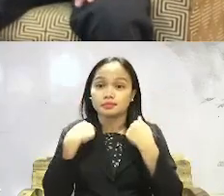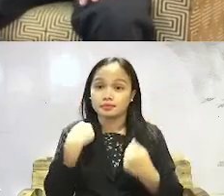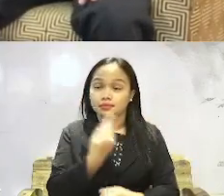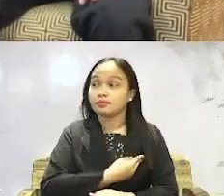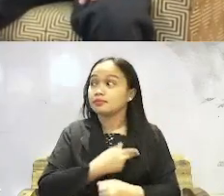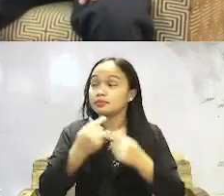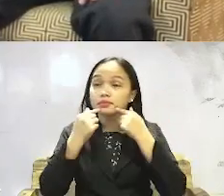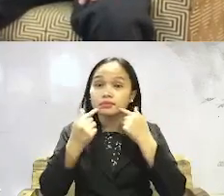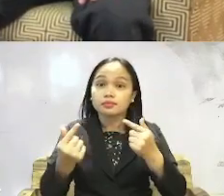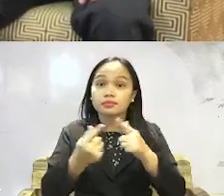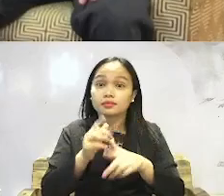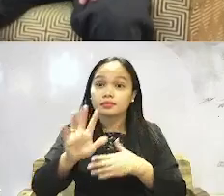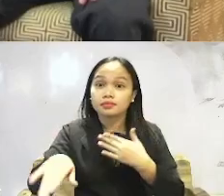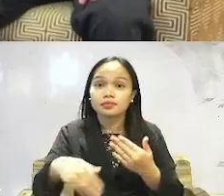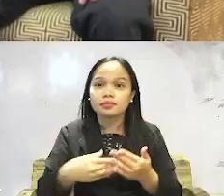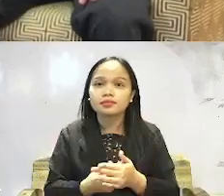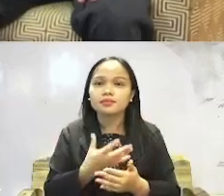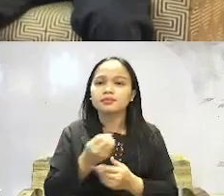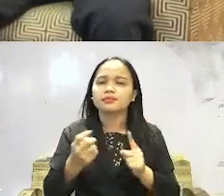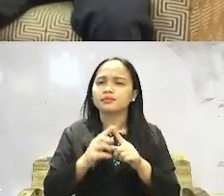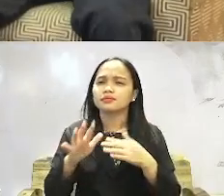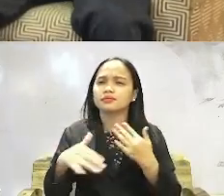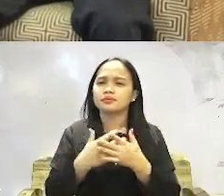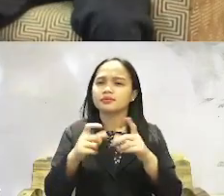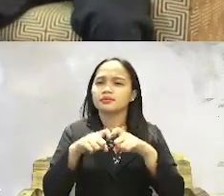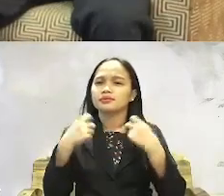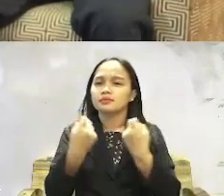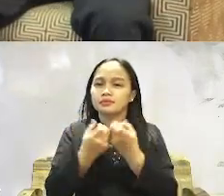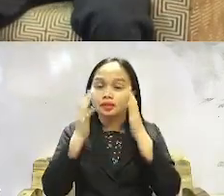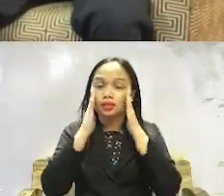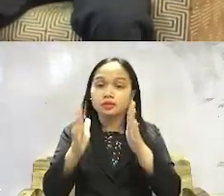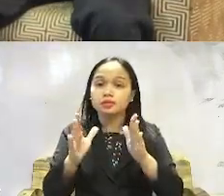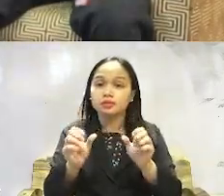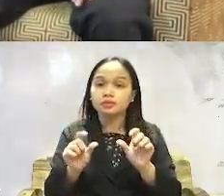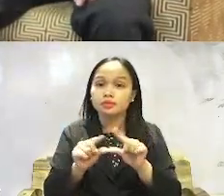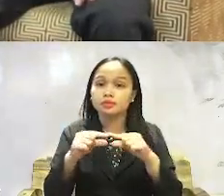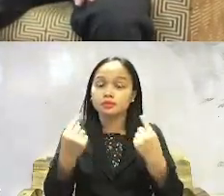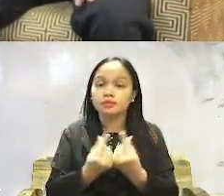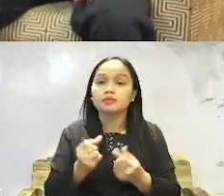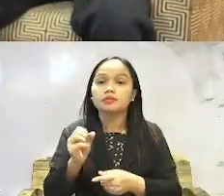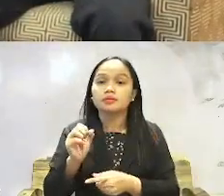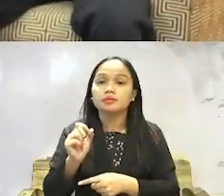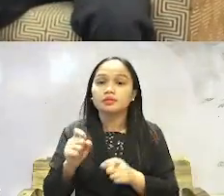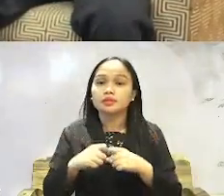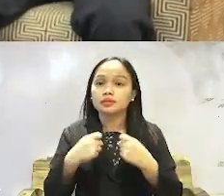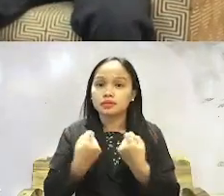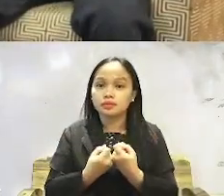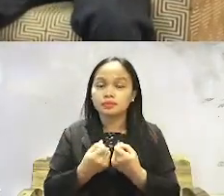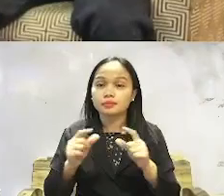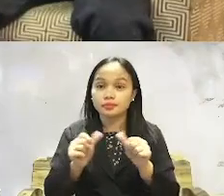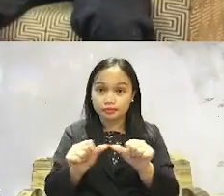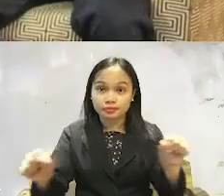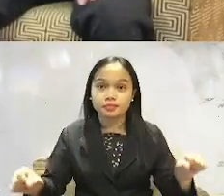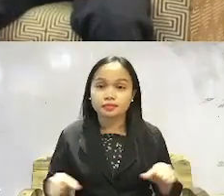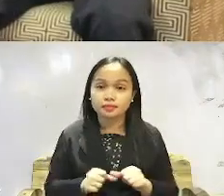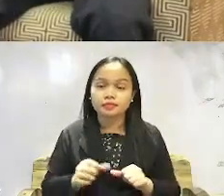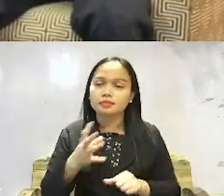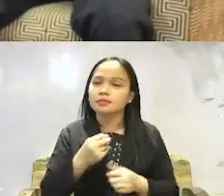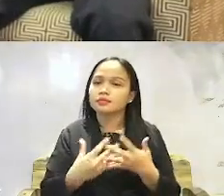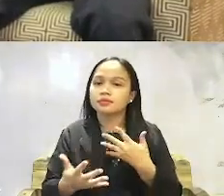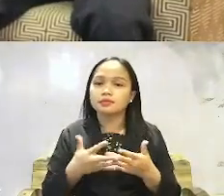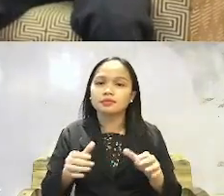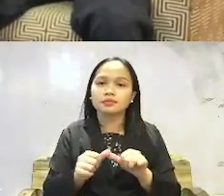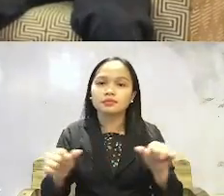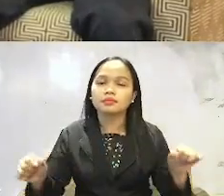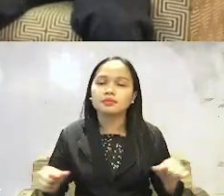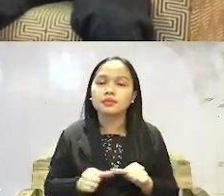lahat. At sa lahat ng mga nasa Team Focus na nasa Station Facebook Live, sa lahat ng mga areas, anumang areas kayo ngayon, kayo